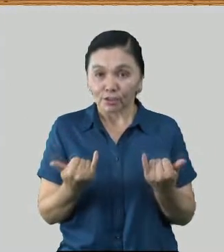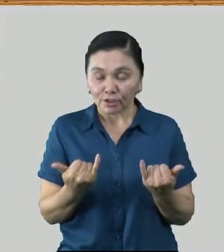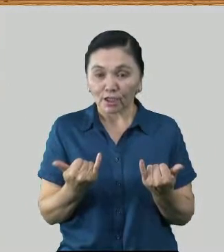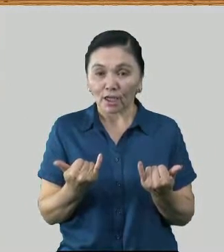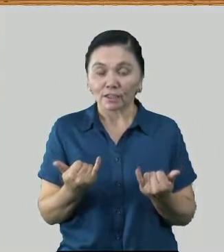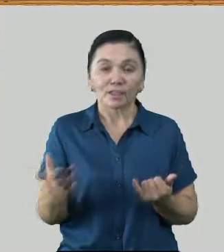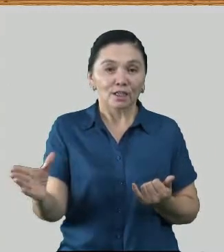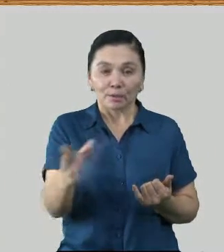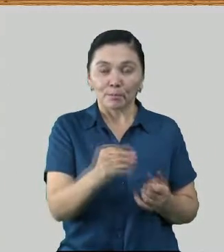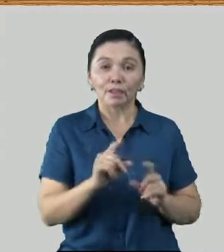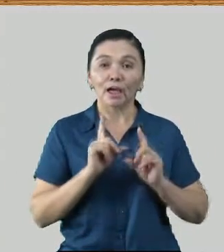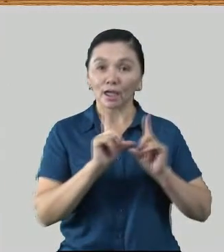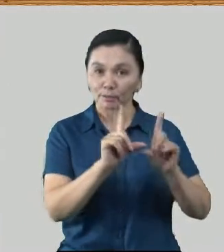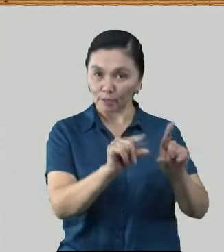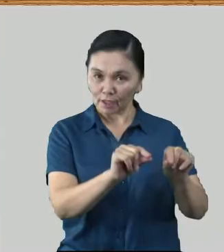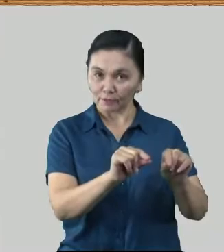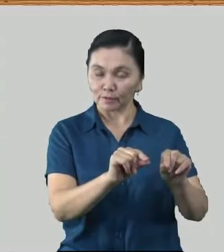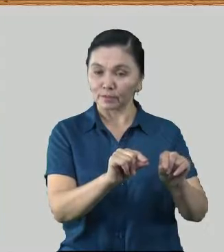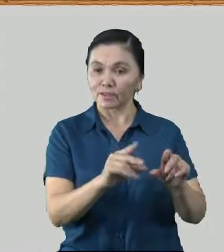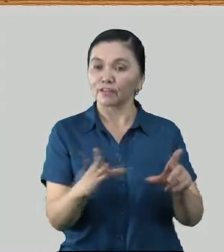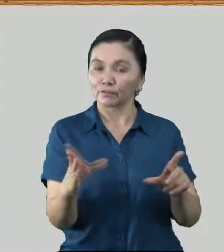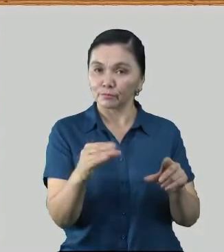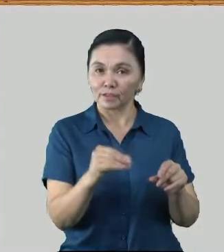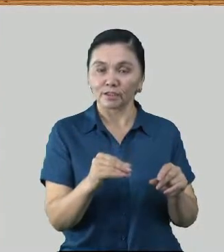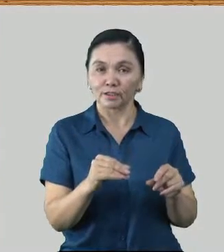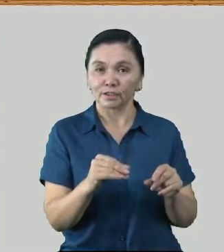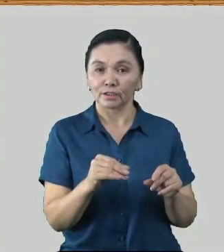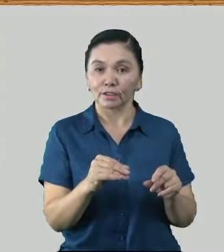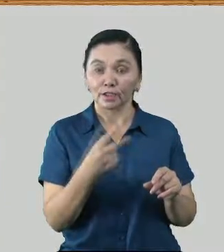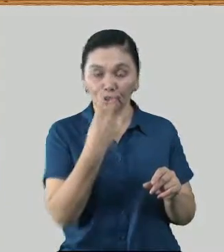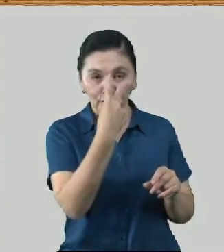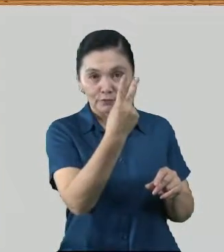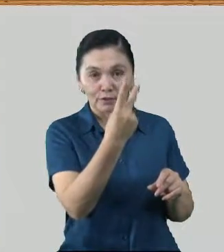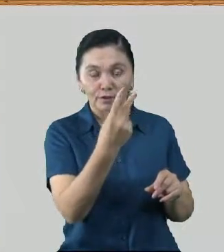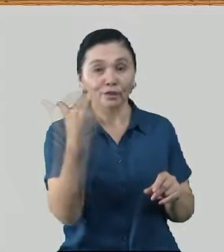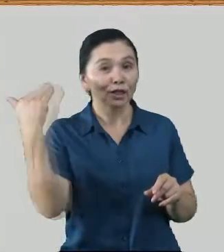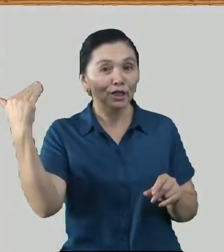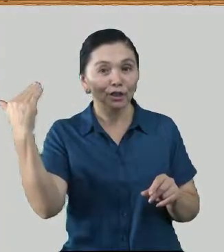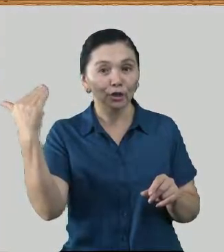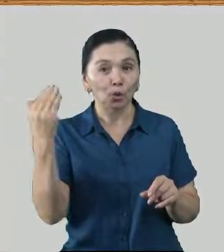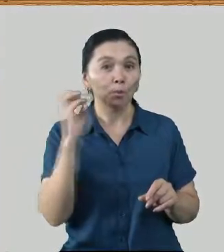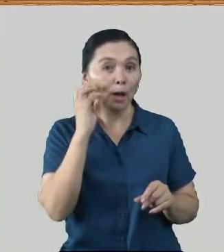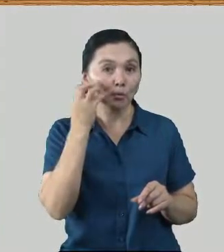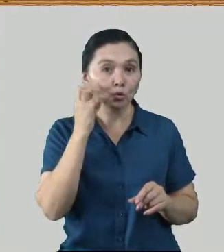мы отправимся с ней навестить ее бабушку.